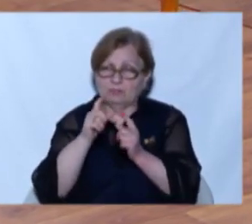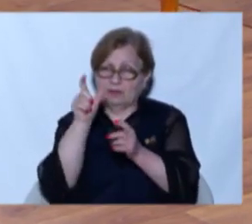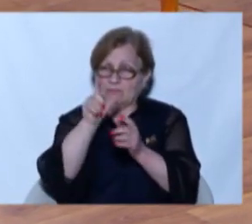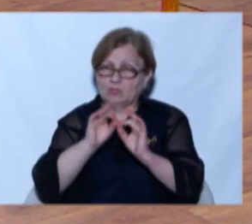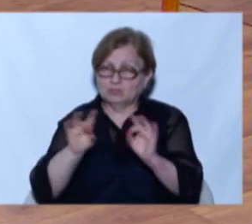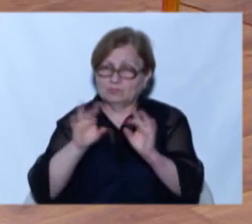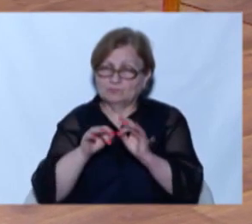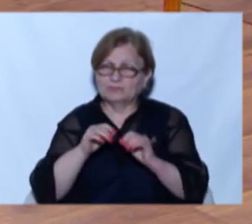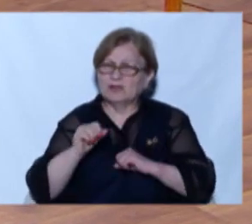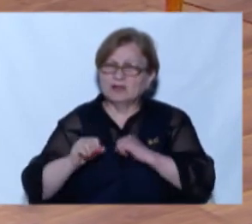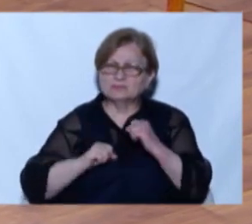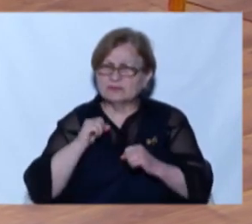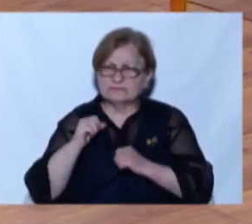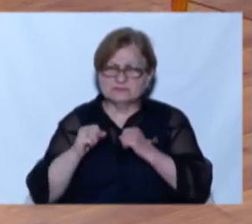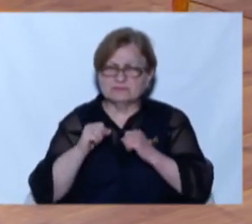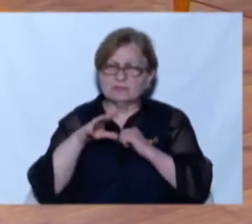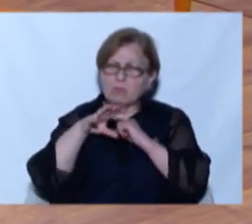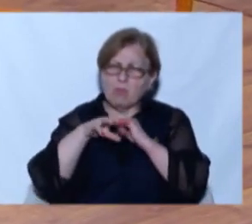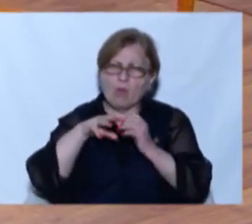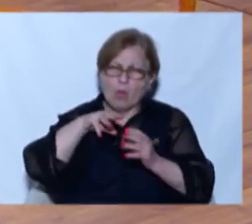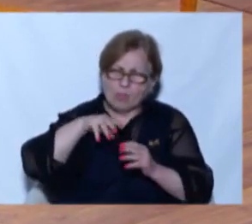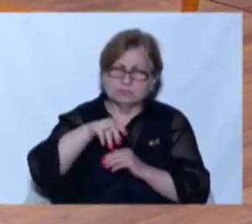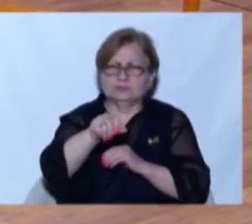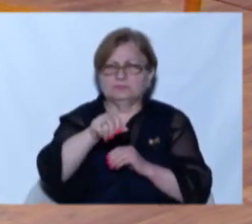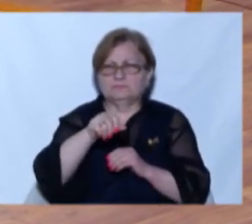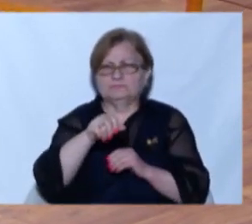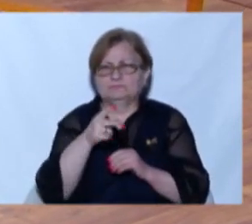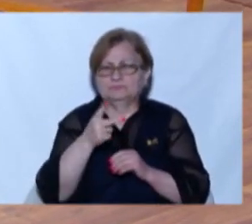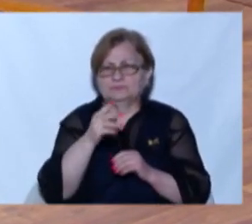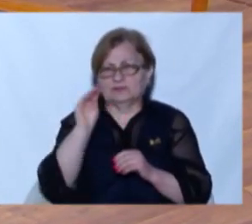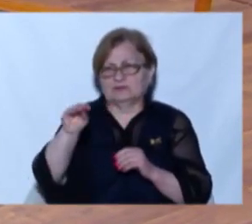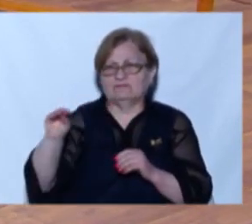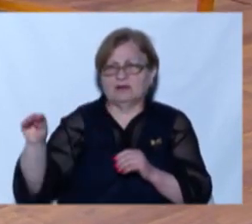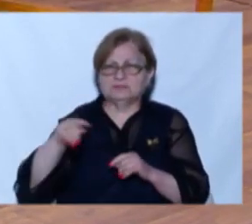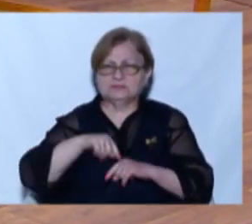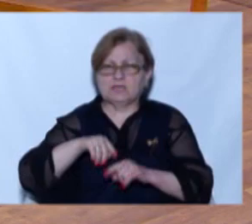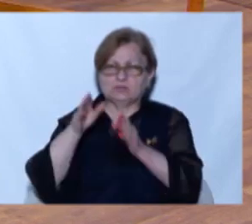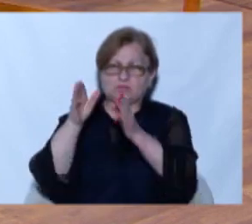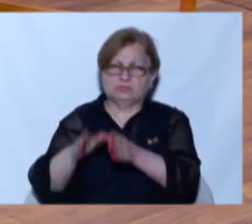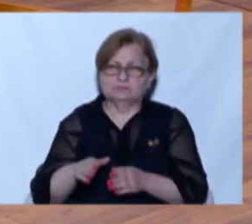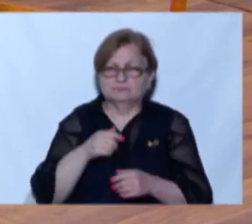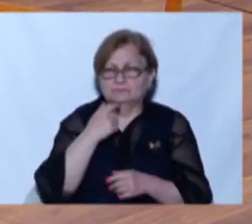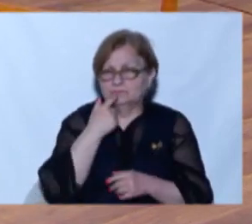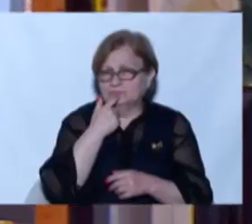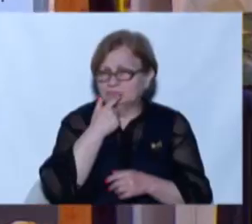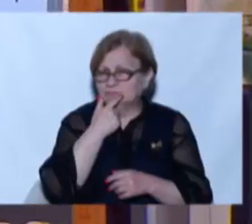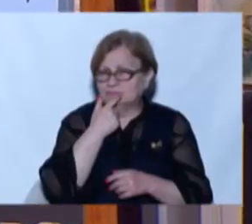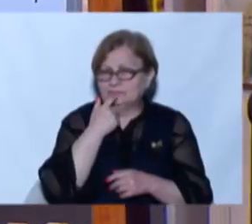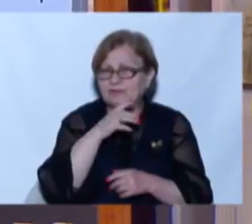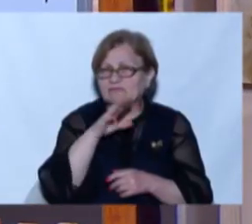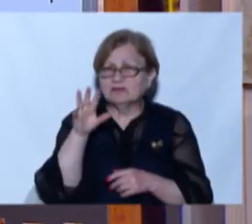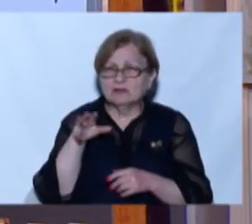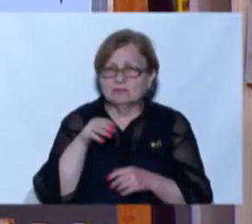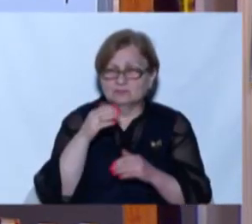მაქსიმალურად ცადოთ, ბოლომდე ამოვიცნოთ პერსონაჟი. და ყველაფერ ამის